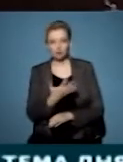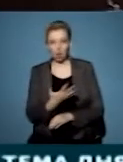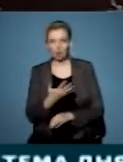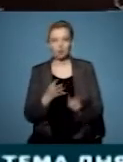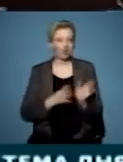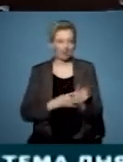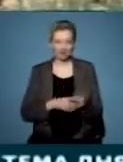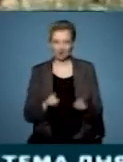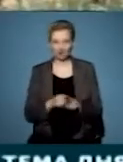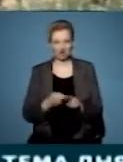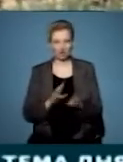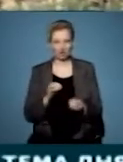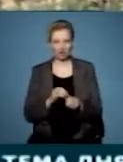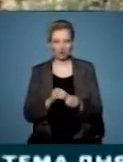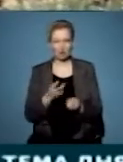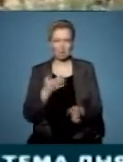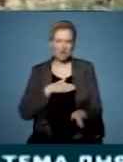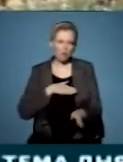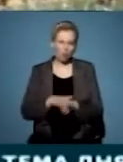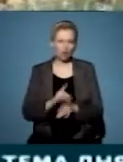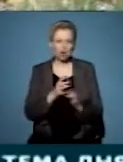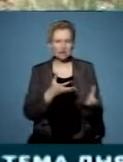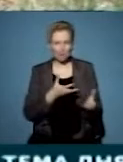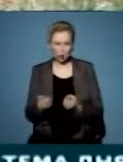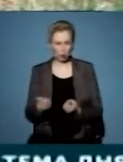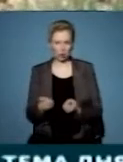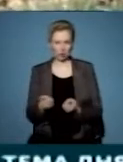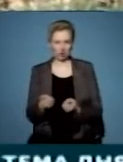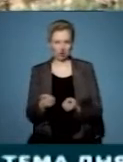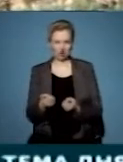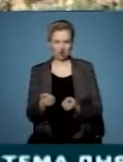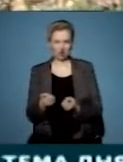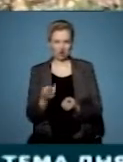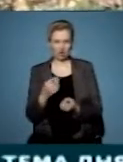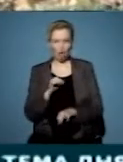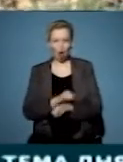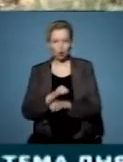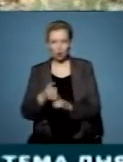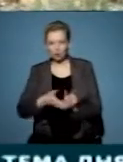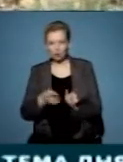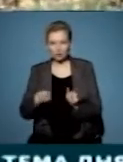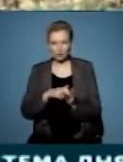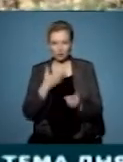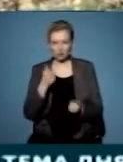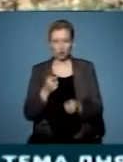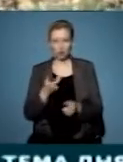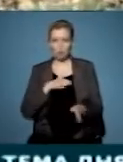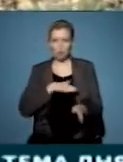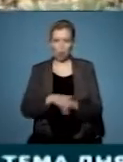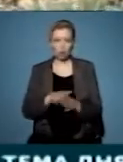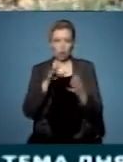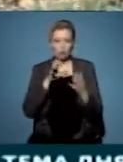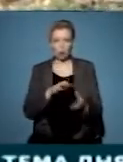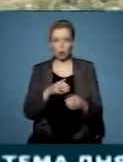9, все одно це буде. Переповнені, не беруть на остановках і приїжджають, тому що повні автобуси, двері не